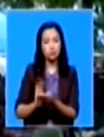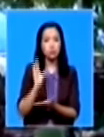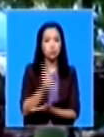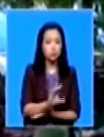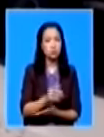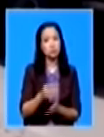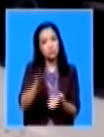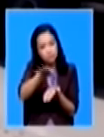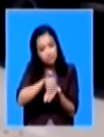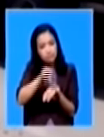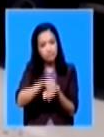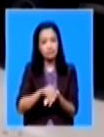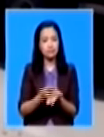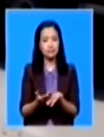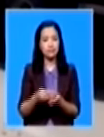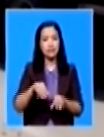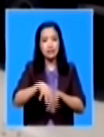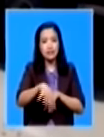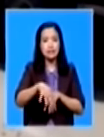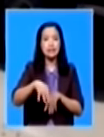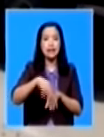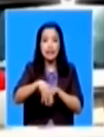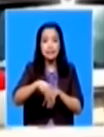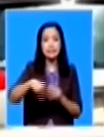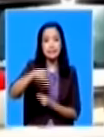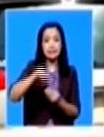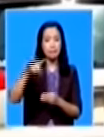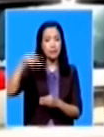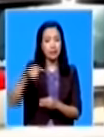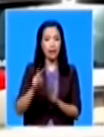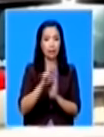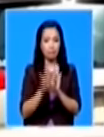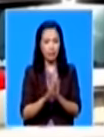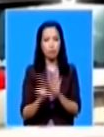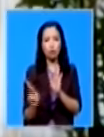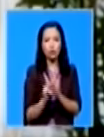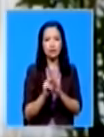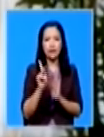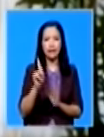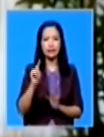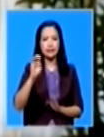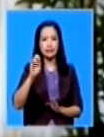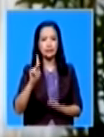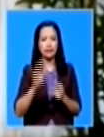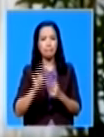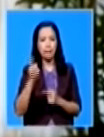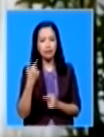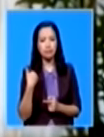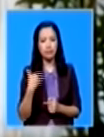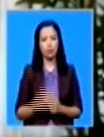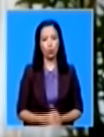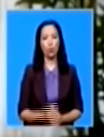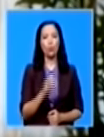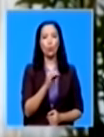มูลไม่ว่าจะเขตเศรษฐกิจพิเศษอะไรระเบียบกติกาใหม่ที่เราออกไปแล้วทั้งหมดจะมีอยู่ที่โอเอสเ